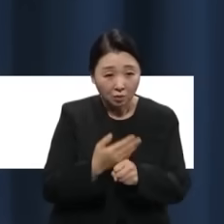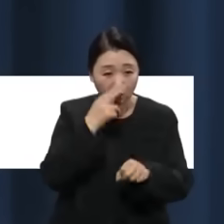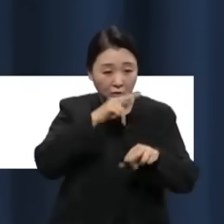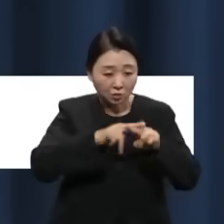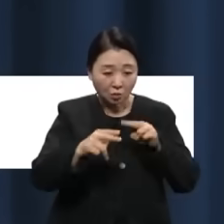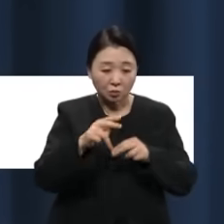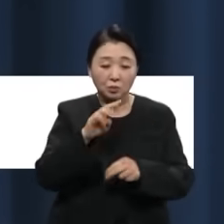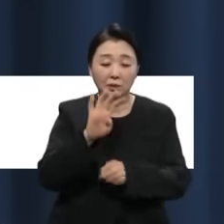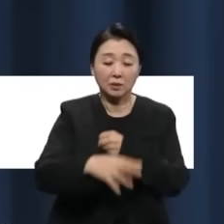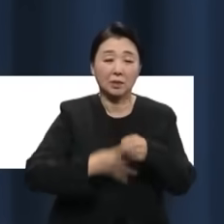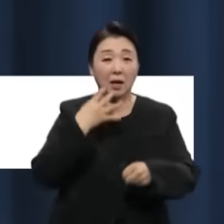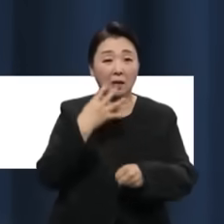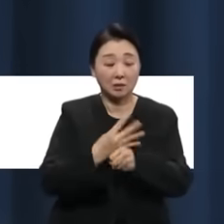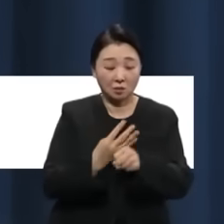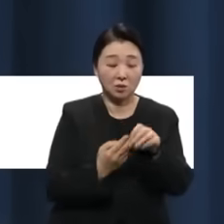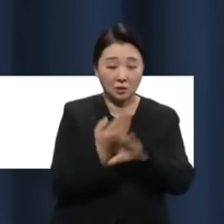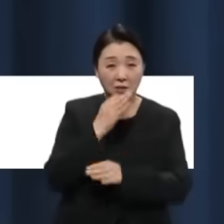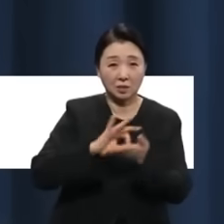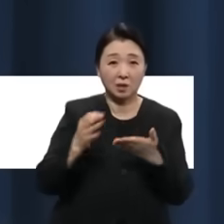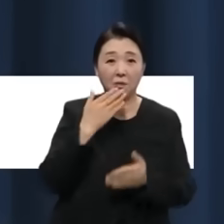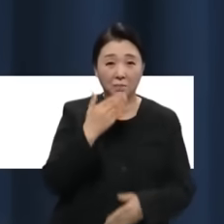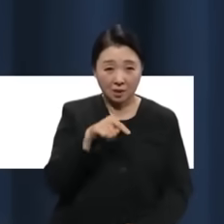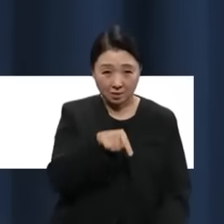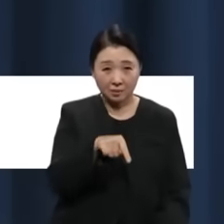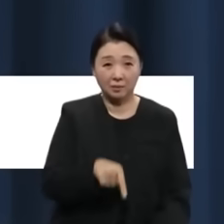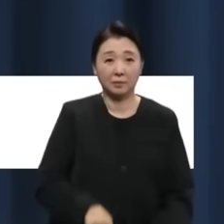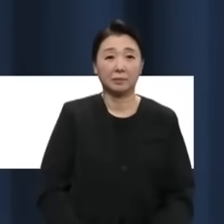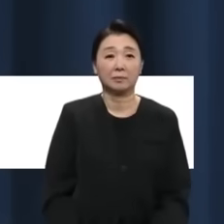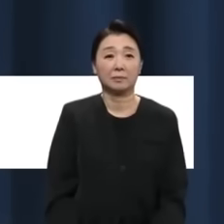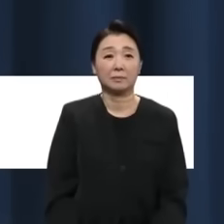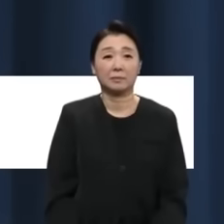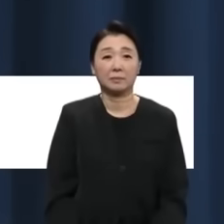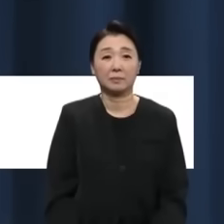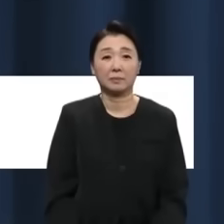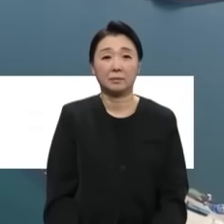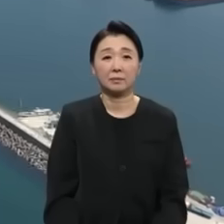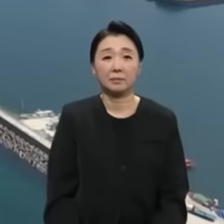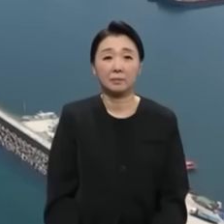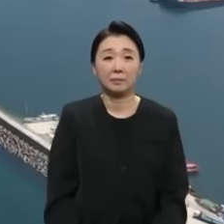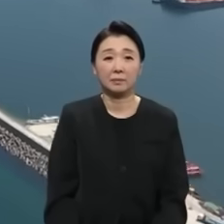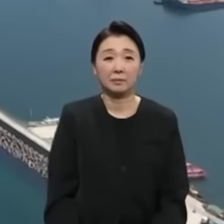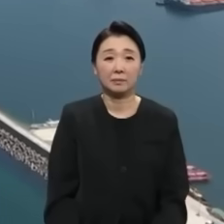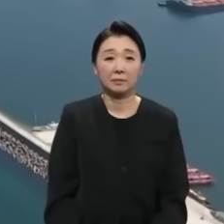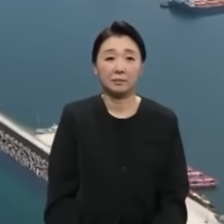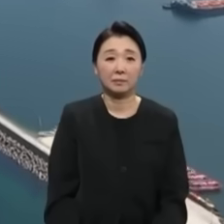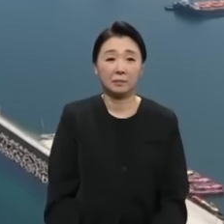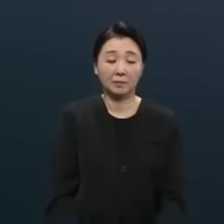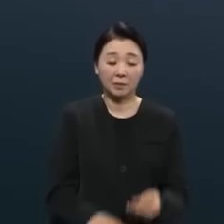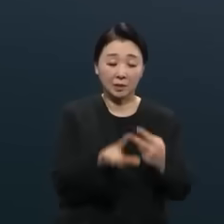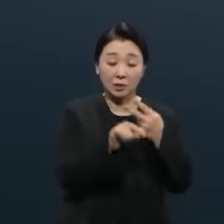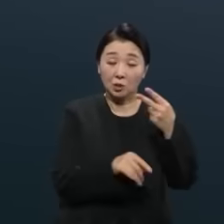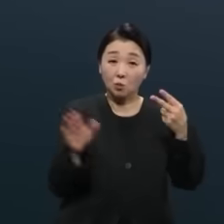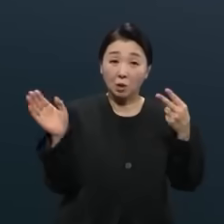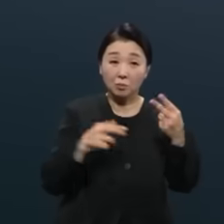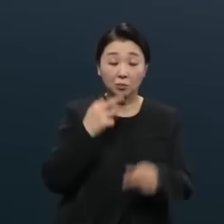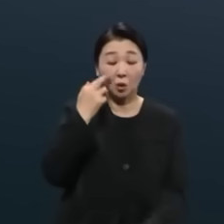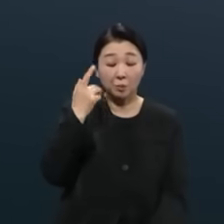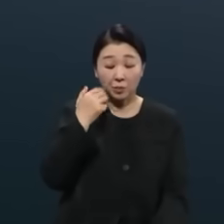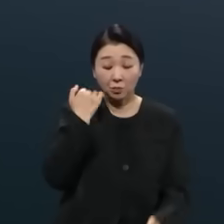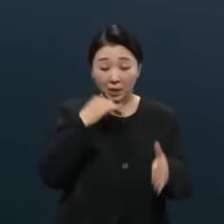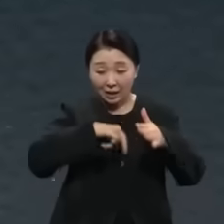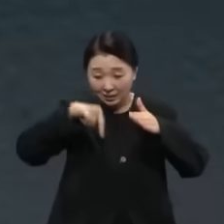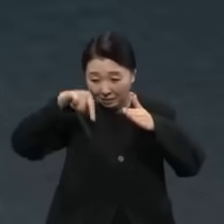최대 4년을 넘게 쓸 수 있는 양이라고 판단됩니다 지난해 2월부터 미국의 심해